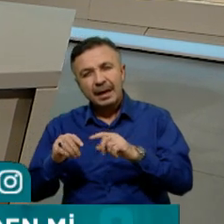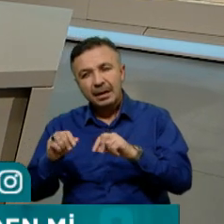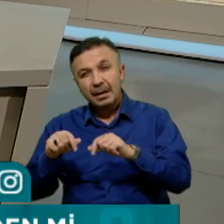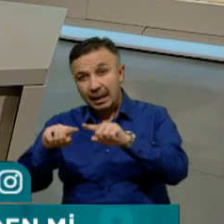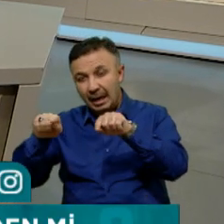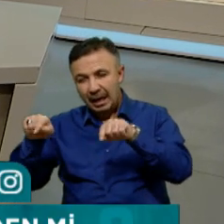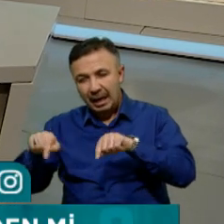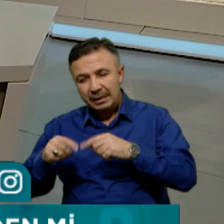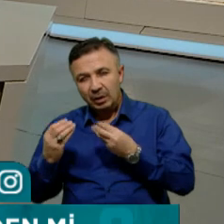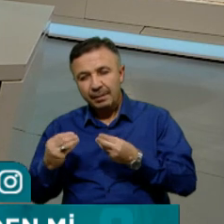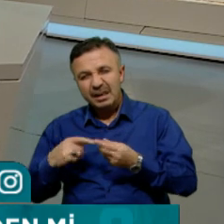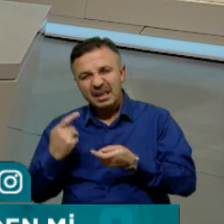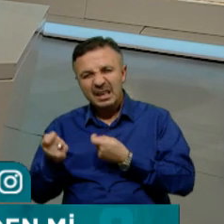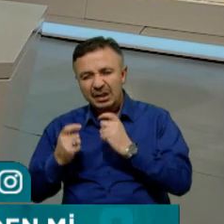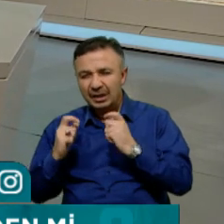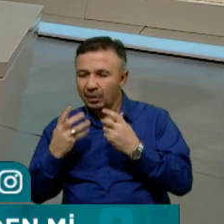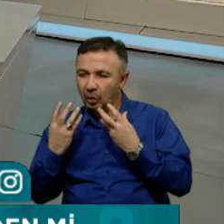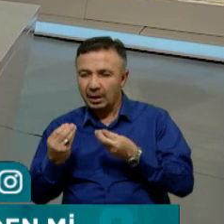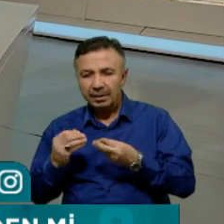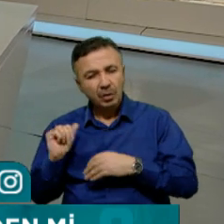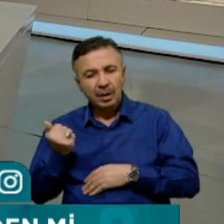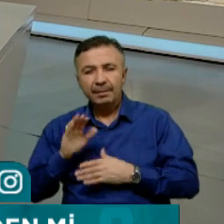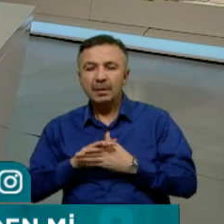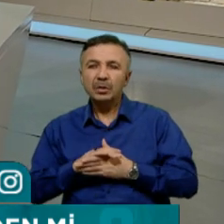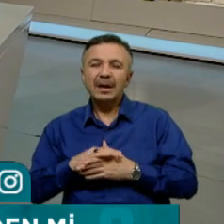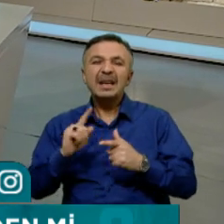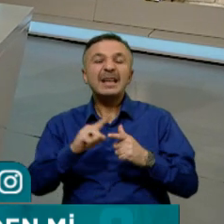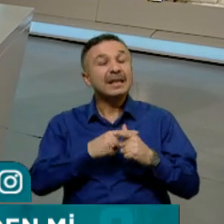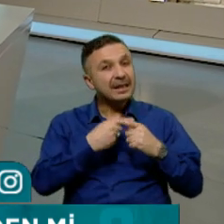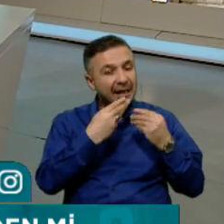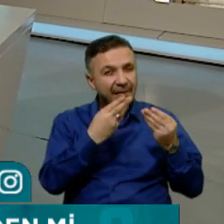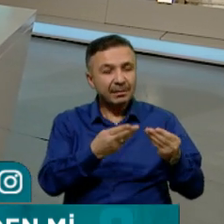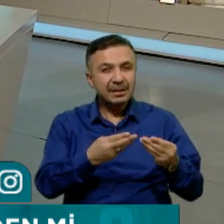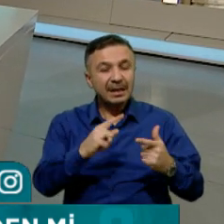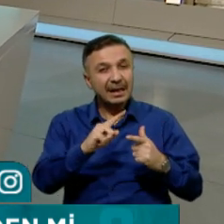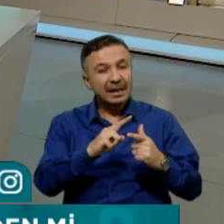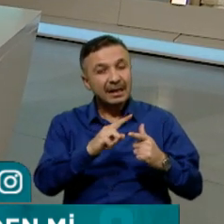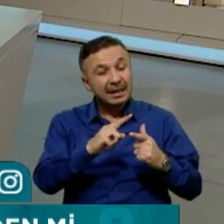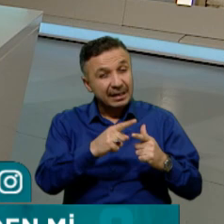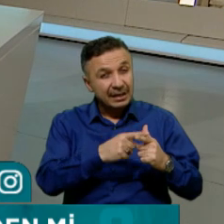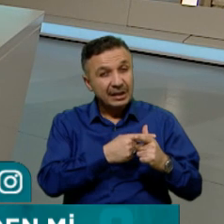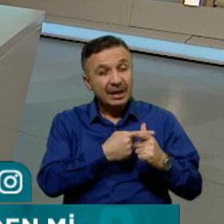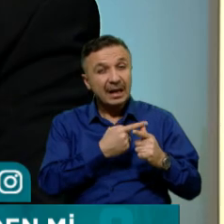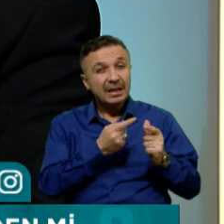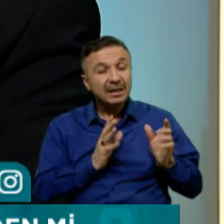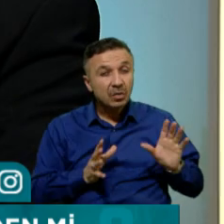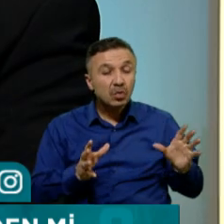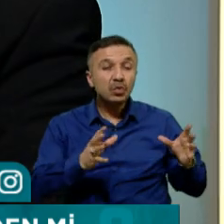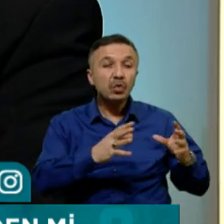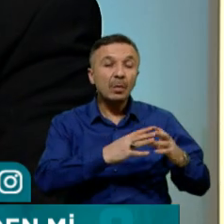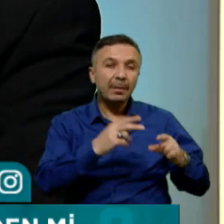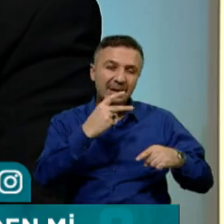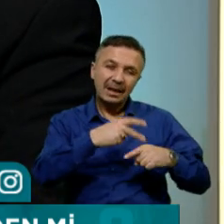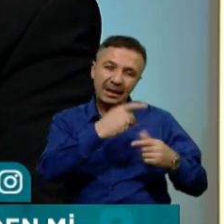bir iş yeri olabilir önemli değil bunlar kiraya verilmişse kira geliri zekata tabidir o